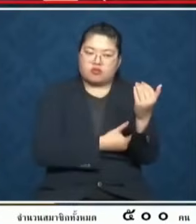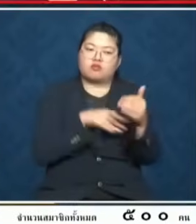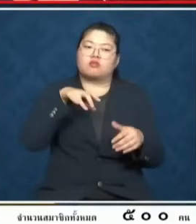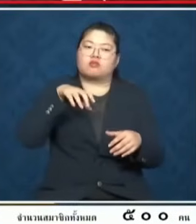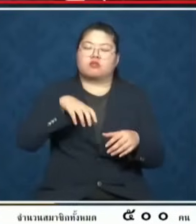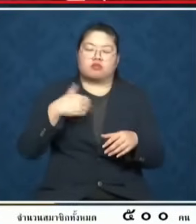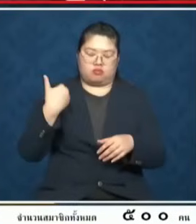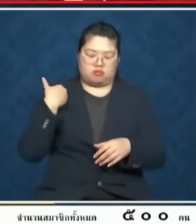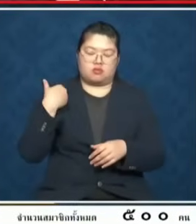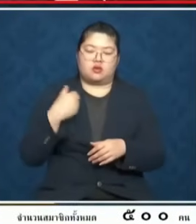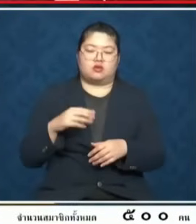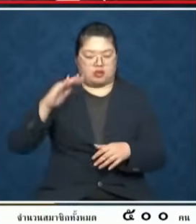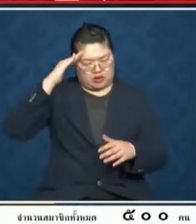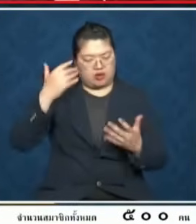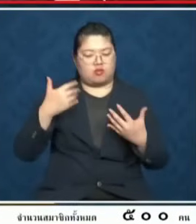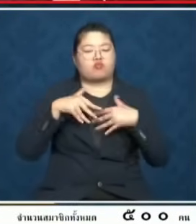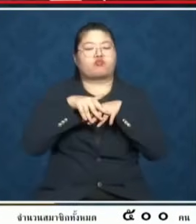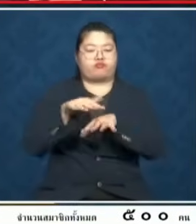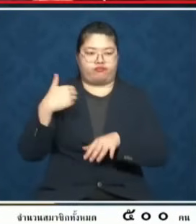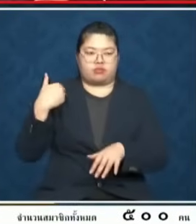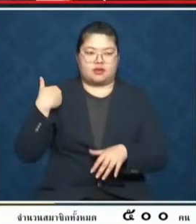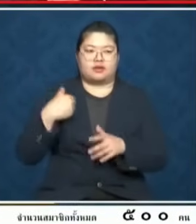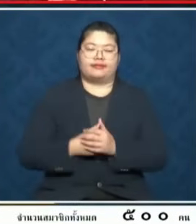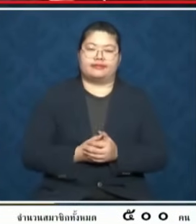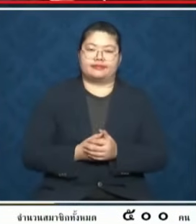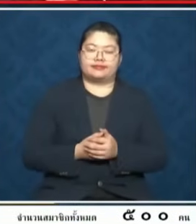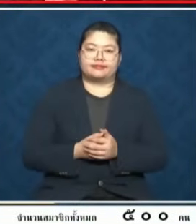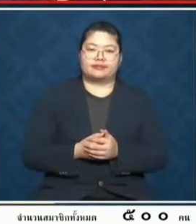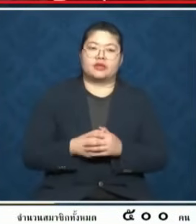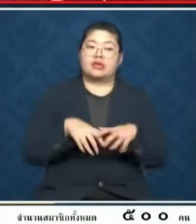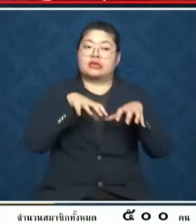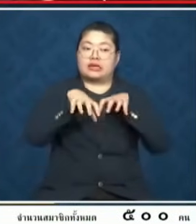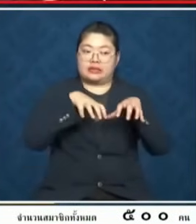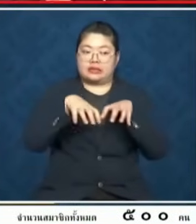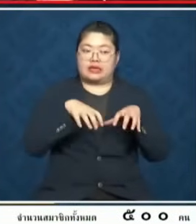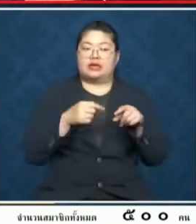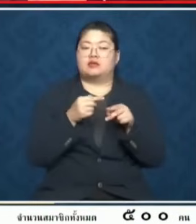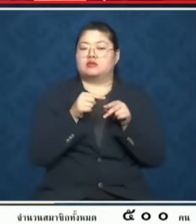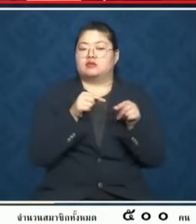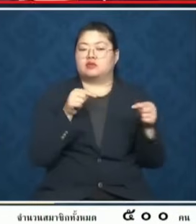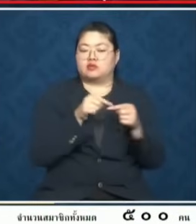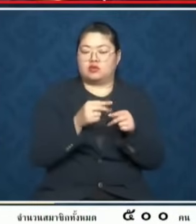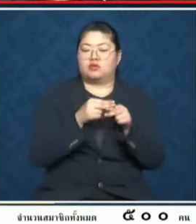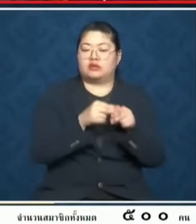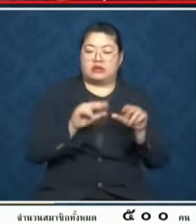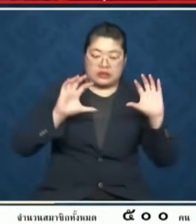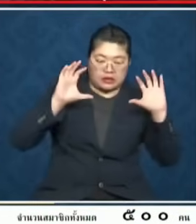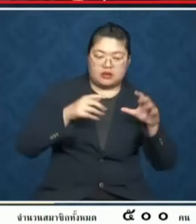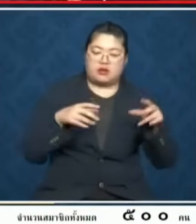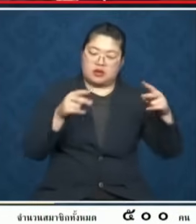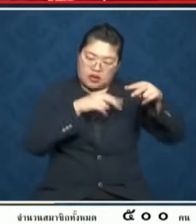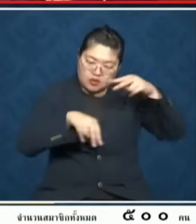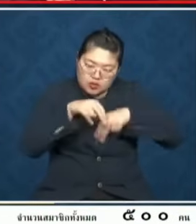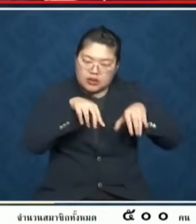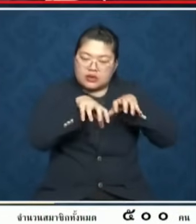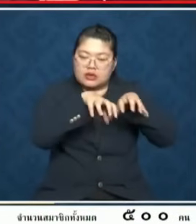ตามท่านประธานคะบอรดที่เป็นผู้มีอำนาจบริหารในรัฐวิสาหกิจนอกจากมีอำนาจในการกำกับดูแล